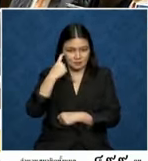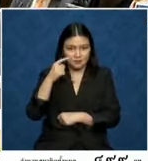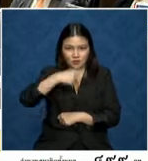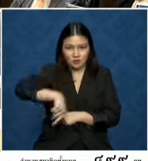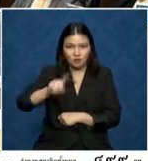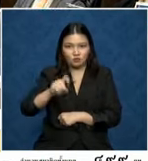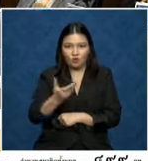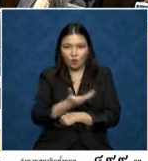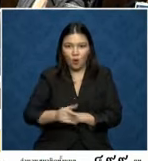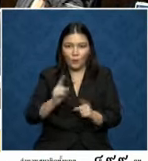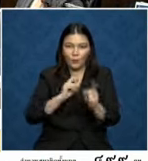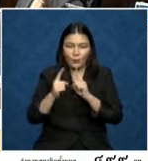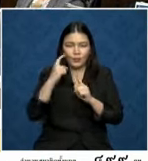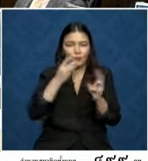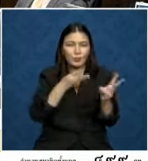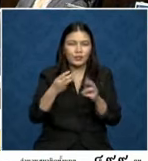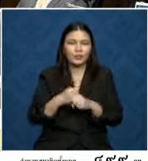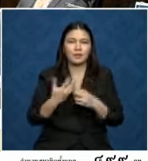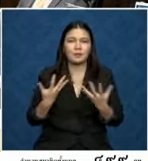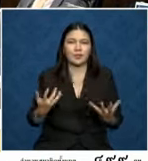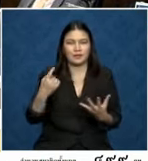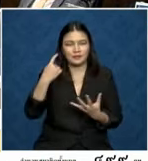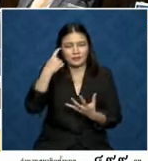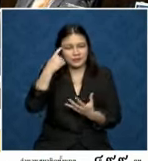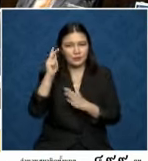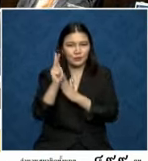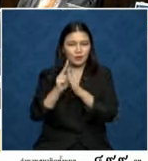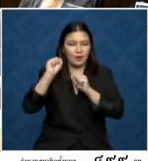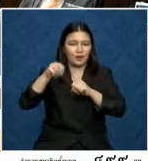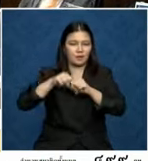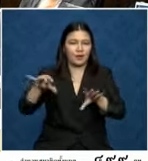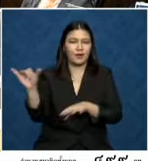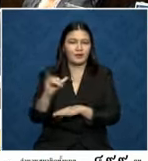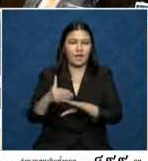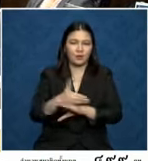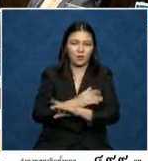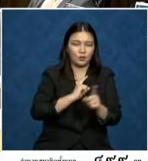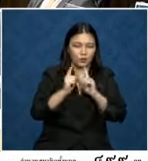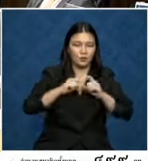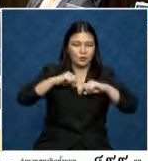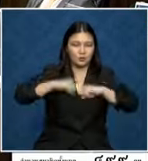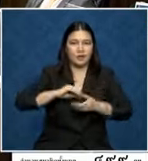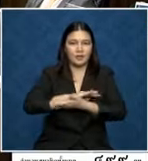การรองรับให้ดีกว่านี้เสียก่อนจะพิจารณาออกกฎหมายฉบับนี้ครับขอบคุณครับ